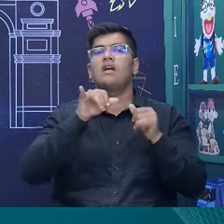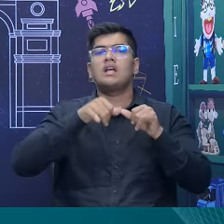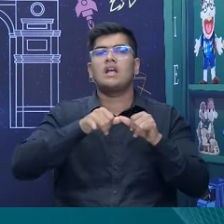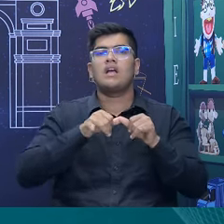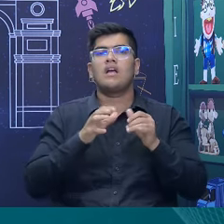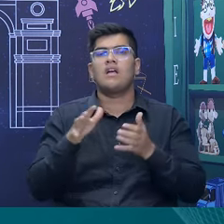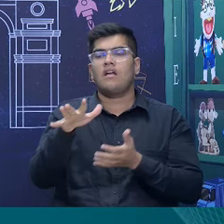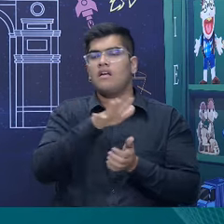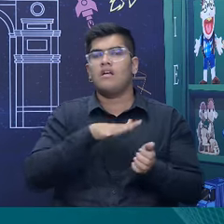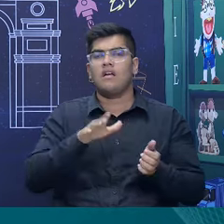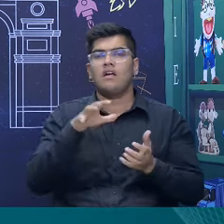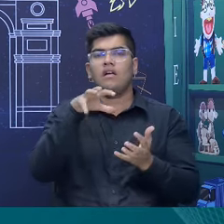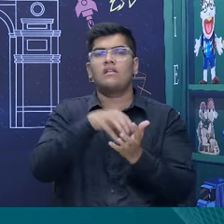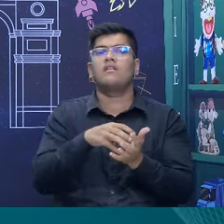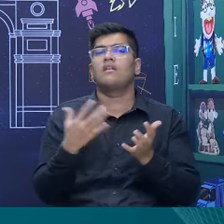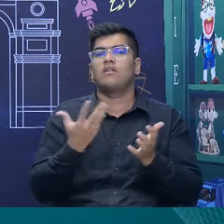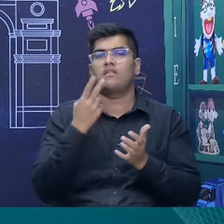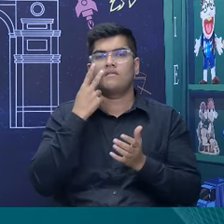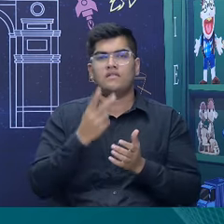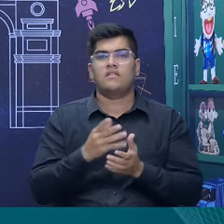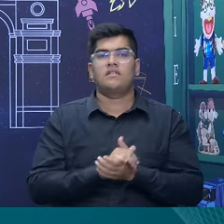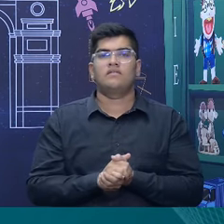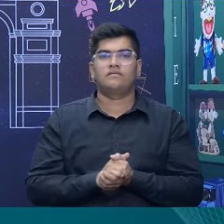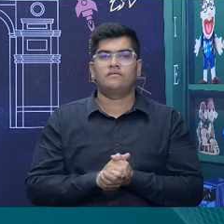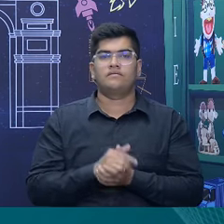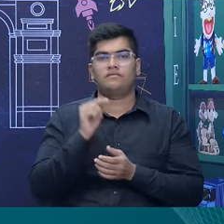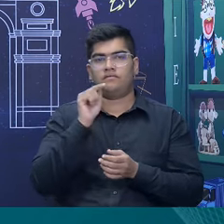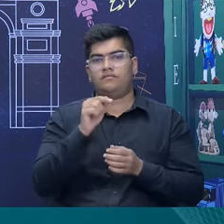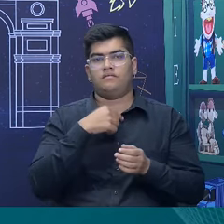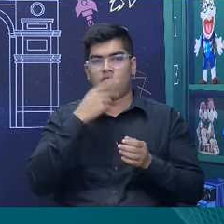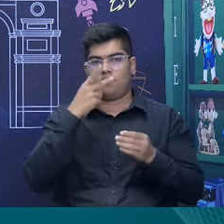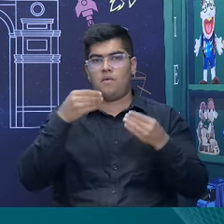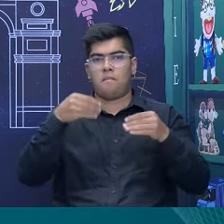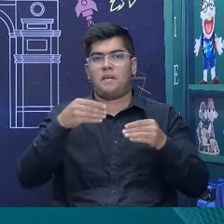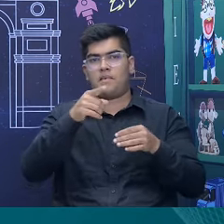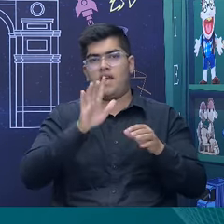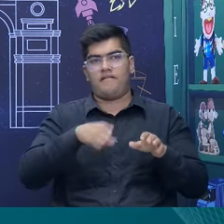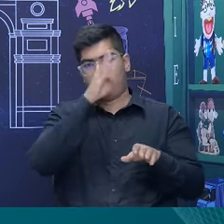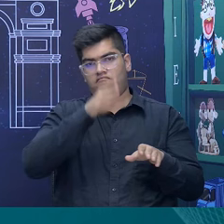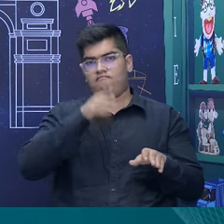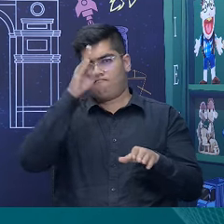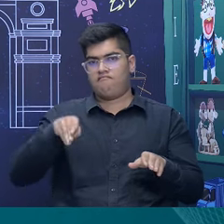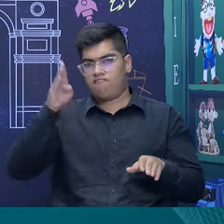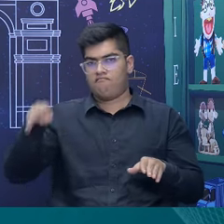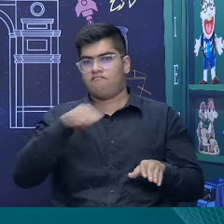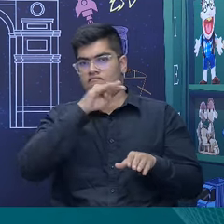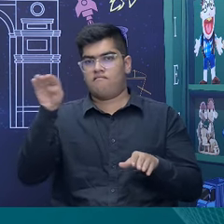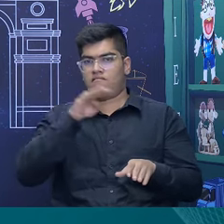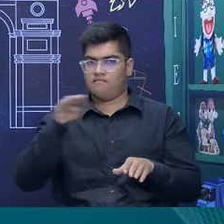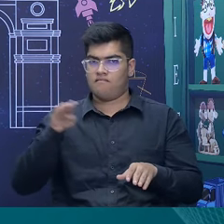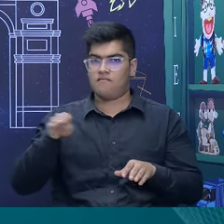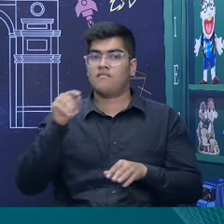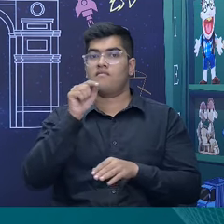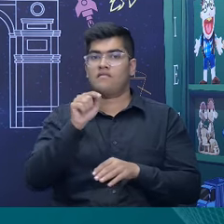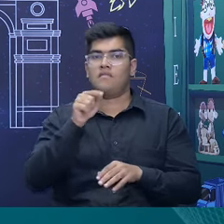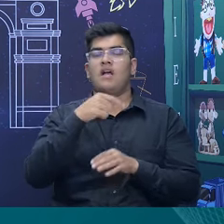घेरा इस कागज पे और नीचे आपको दिख रहा होगा एक कागज जो है वो ग्रिड पेपर है तो यहां पर हम क्या कर सकते हैं हम इसके